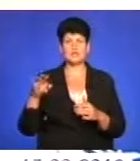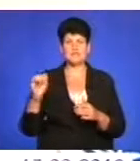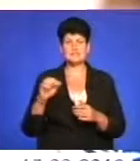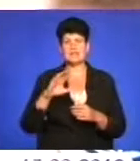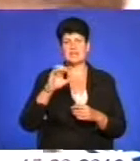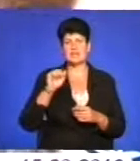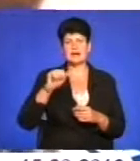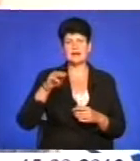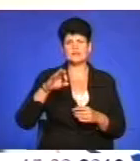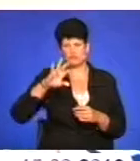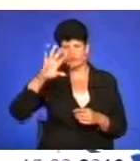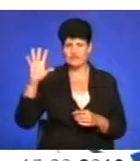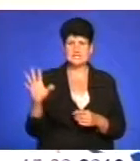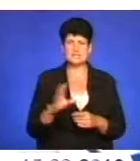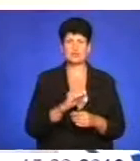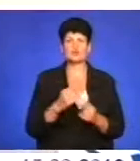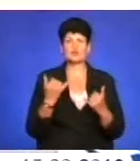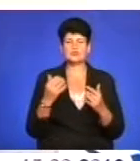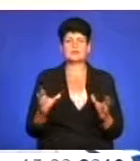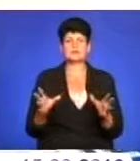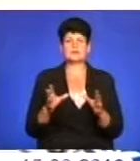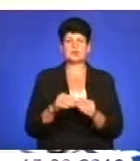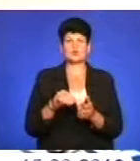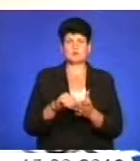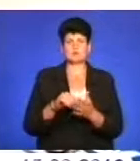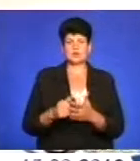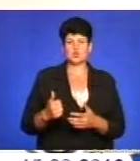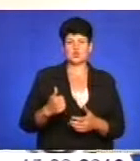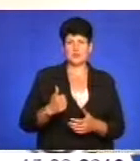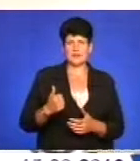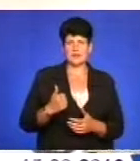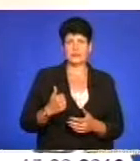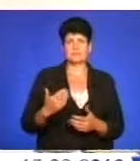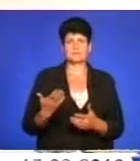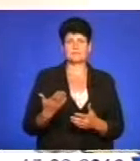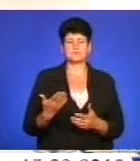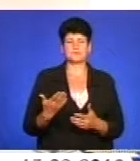ми спільно з представниками, солдатами, які були там,